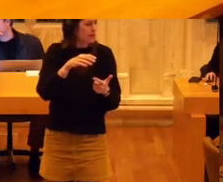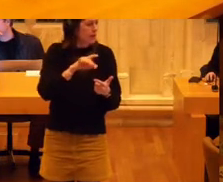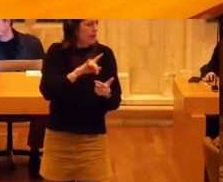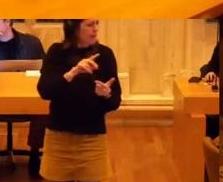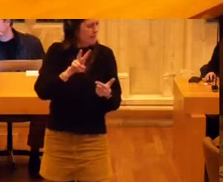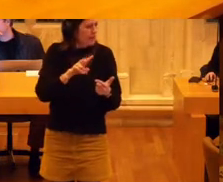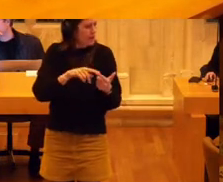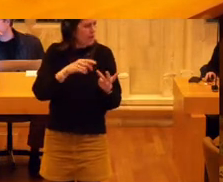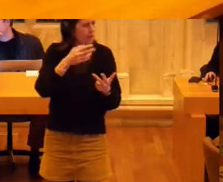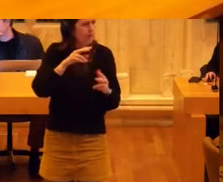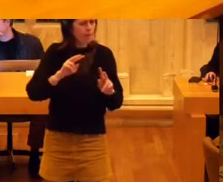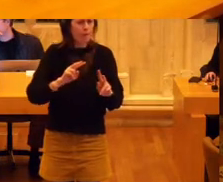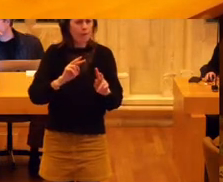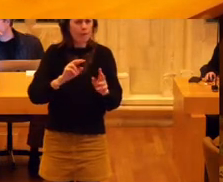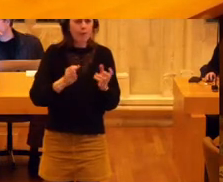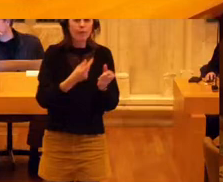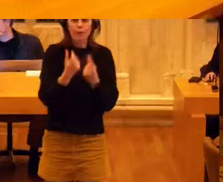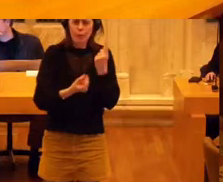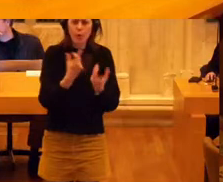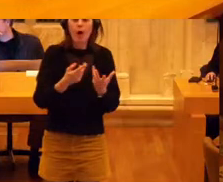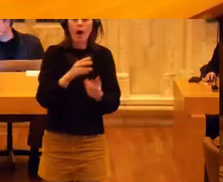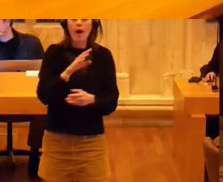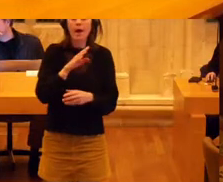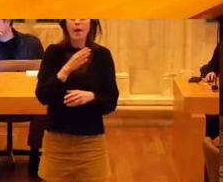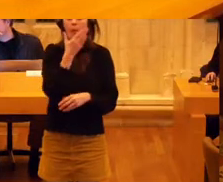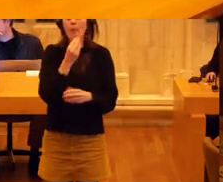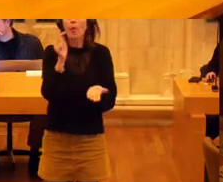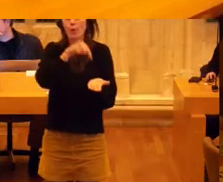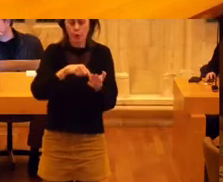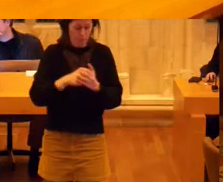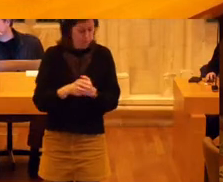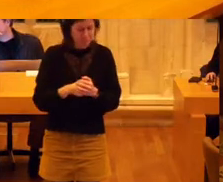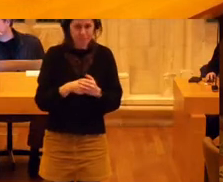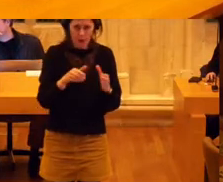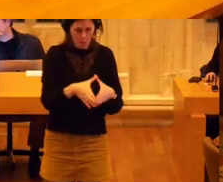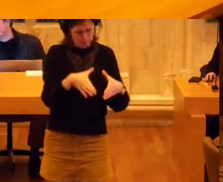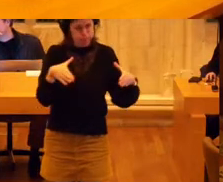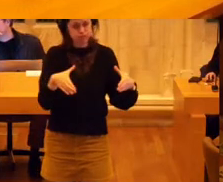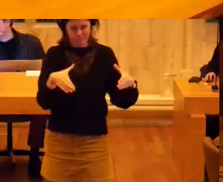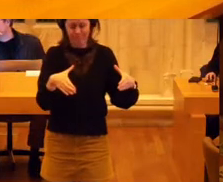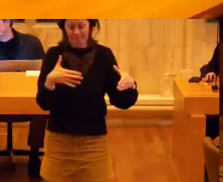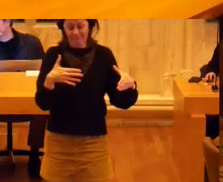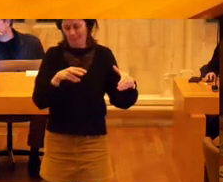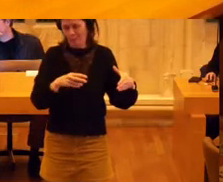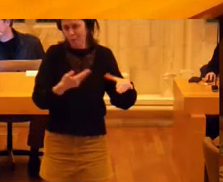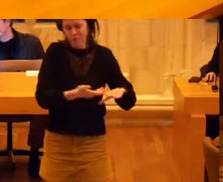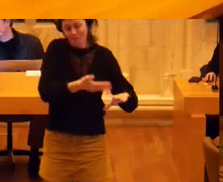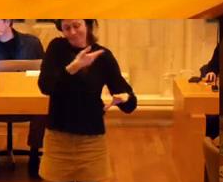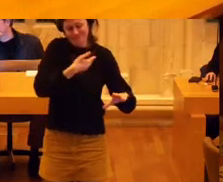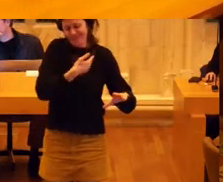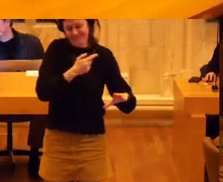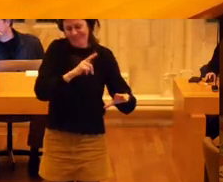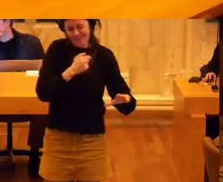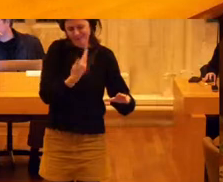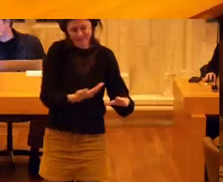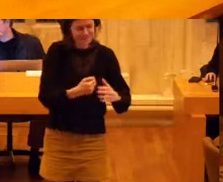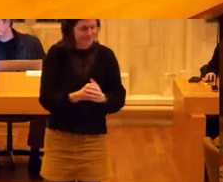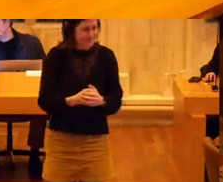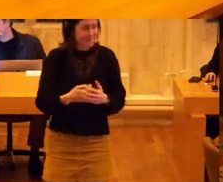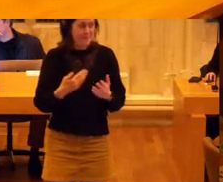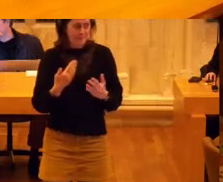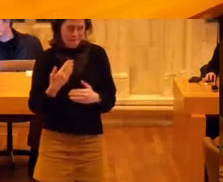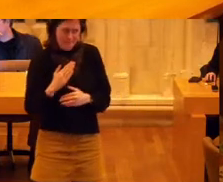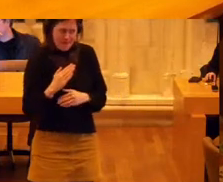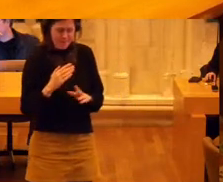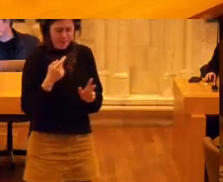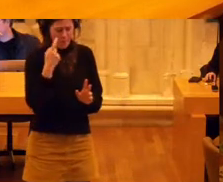Venois-Beaulieu, qui constituent comme toujours des troupes très importantes, mais qui, vous le voyez aujourd'hui, c'est ce qui va être le cas